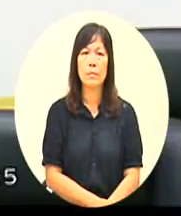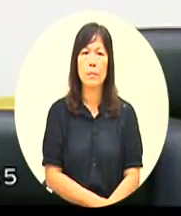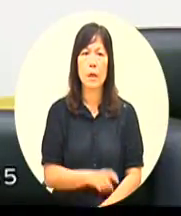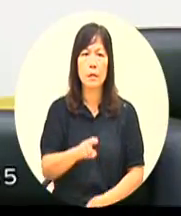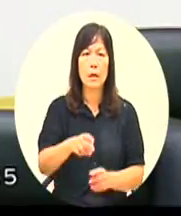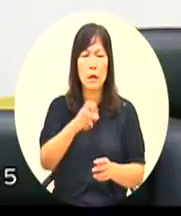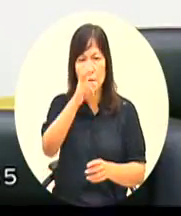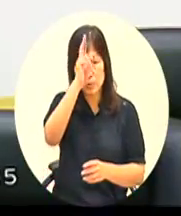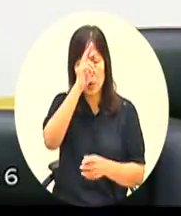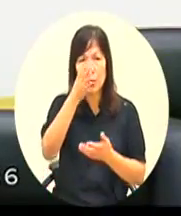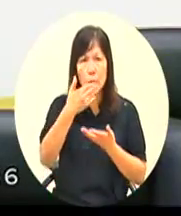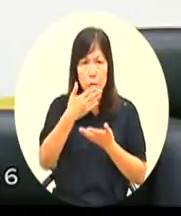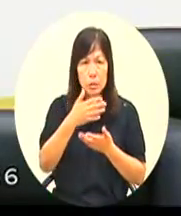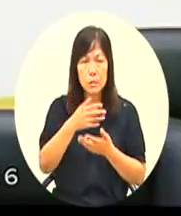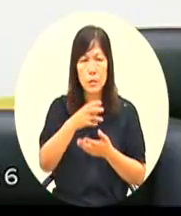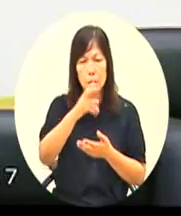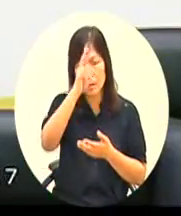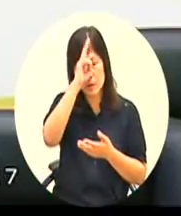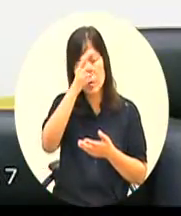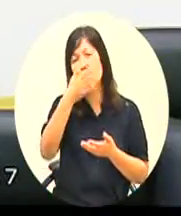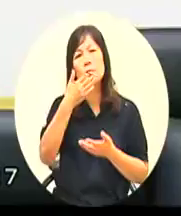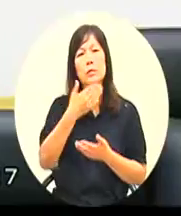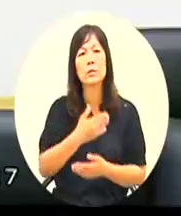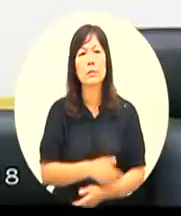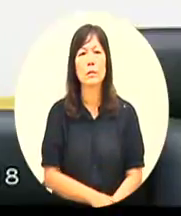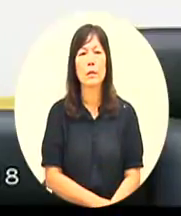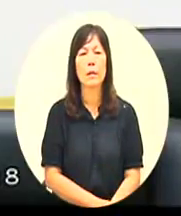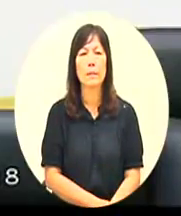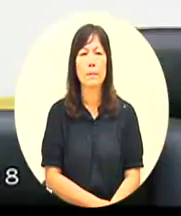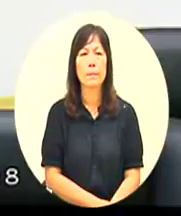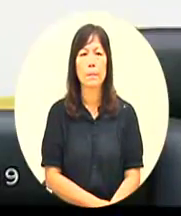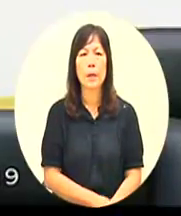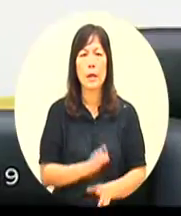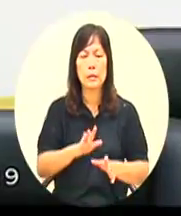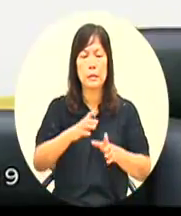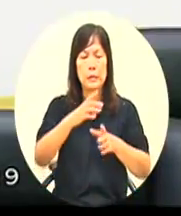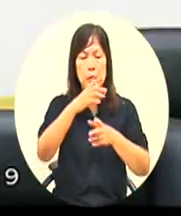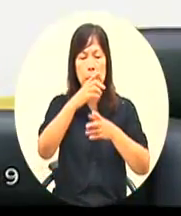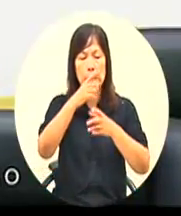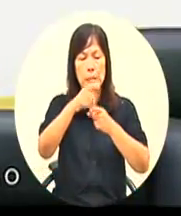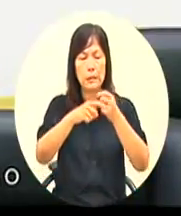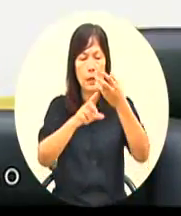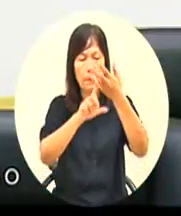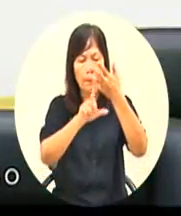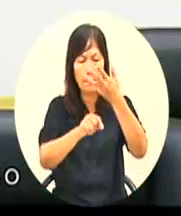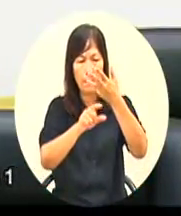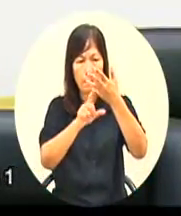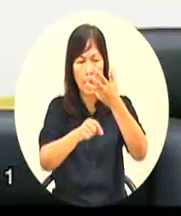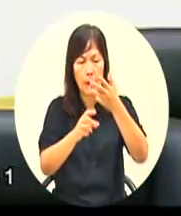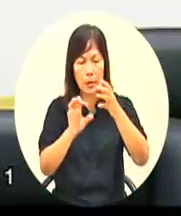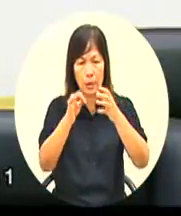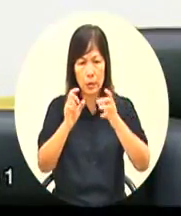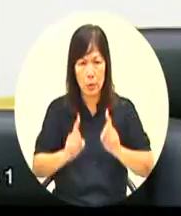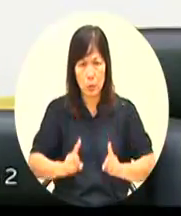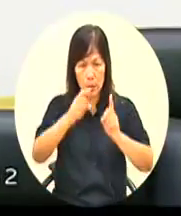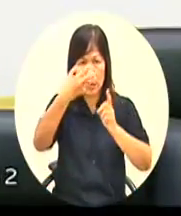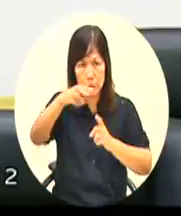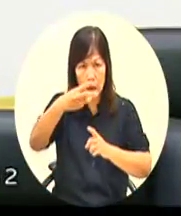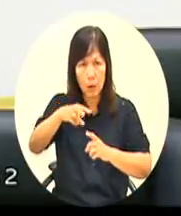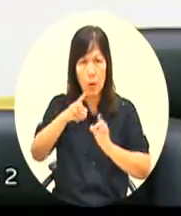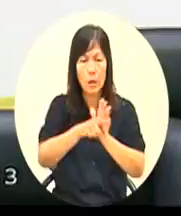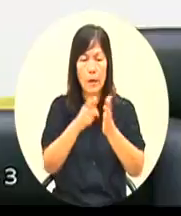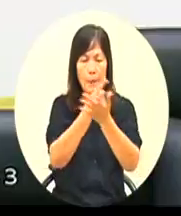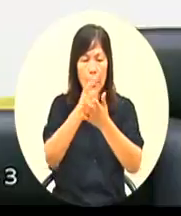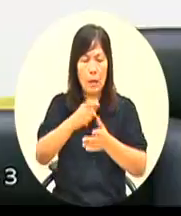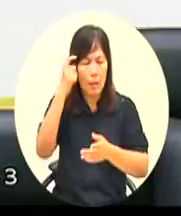经营养午餐有看到，就是说，今年8月要调整3块，所以这个消息一出，是大家非